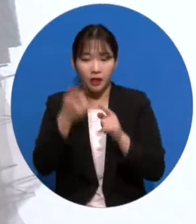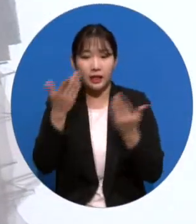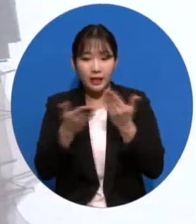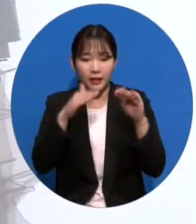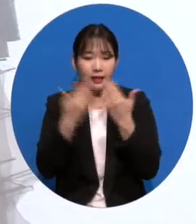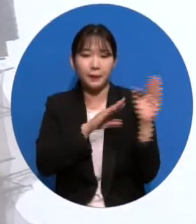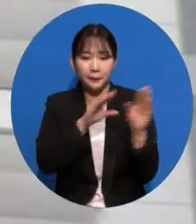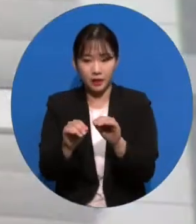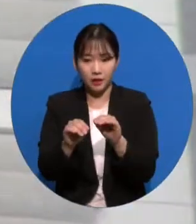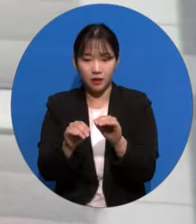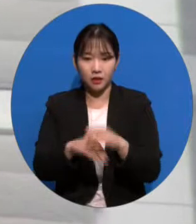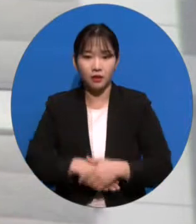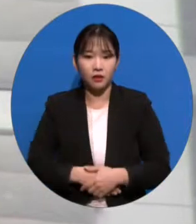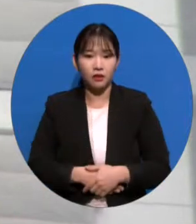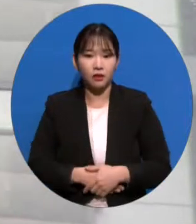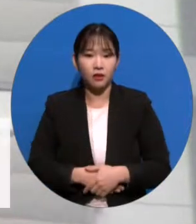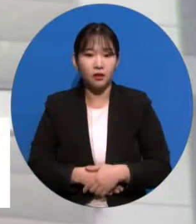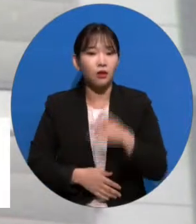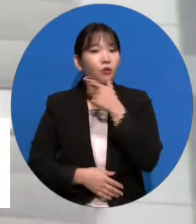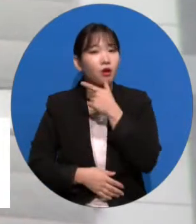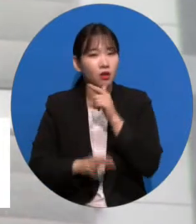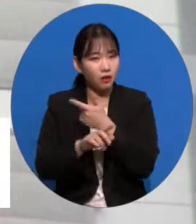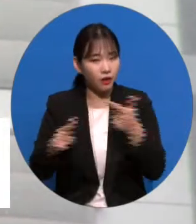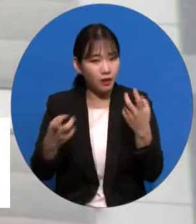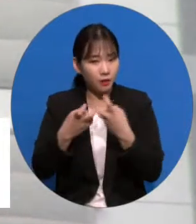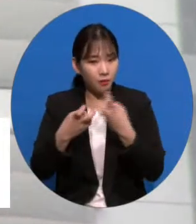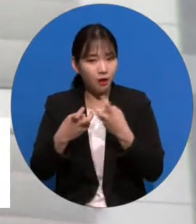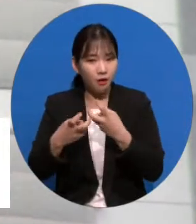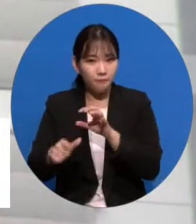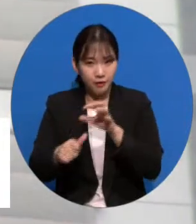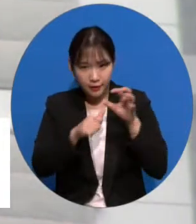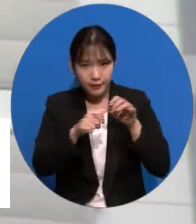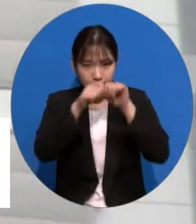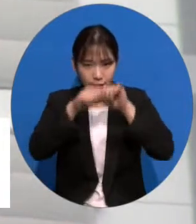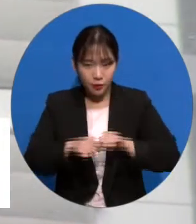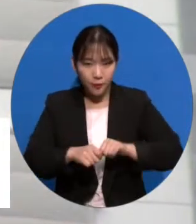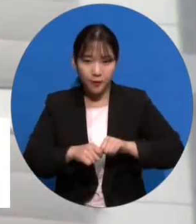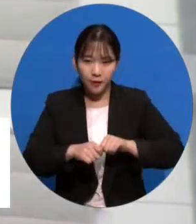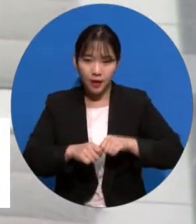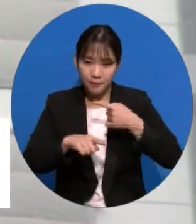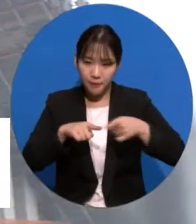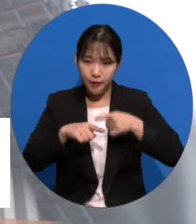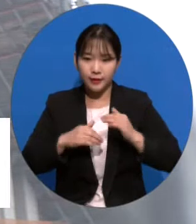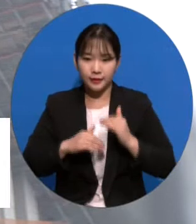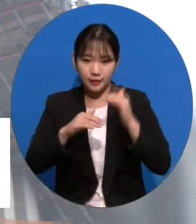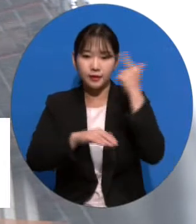모두 중단됐습니다. 이제 월요일에 여러 가지 좀 방법을 동원한 정밀 진단이